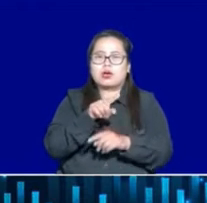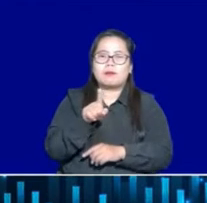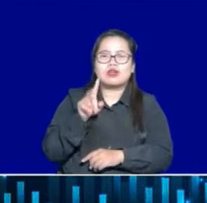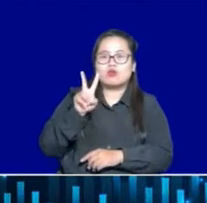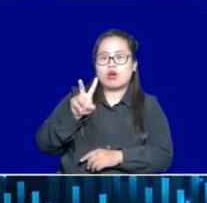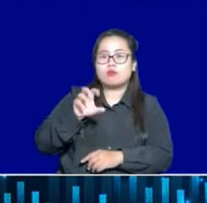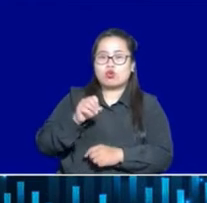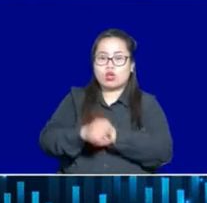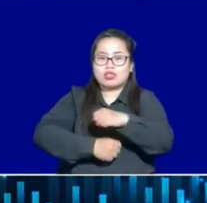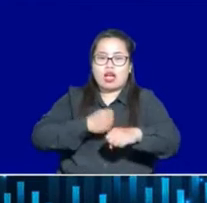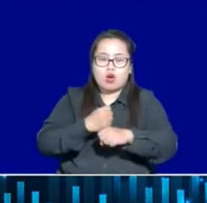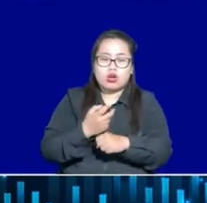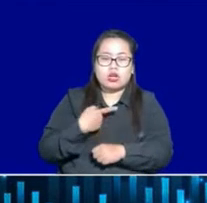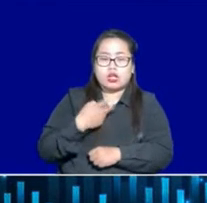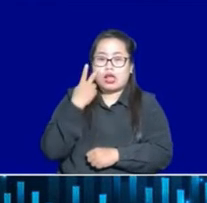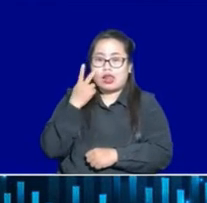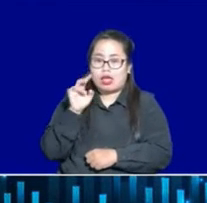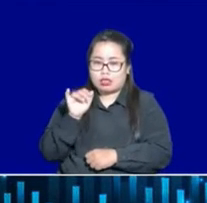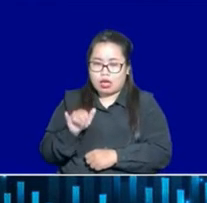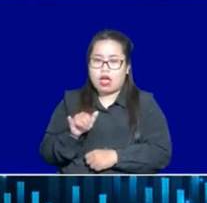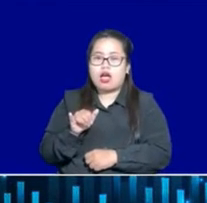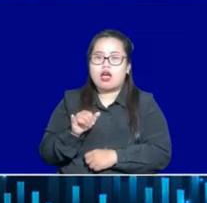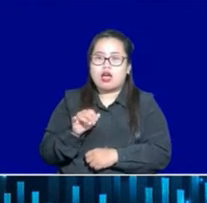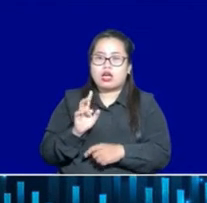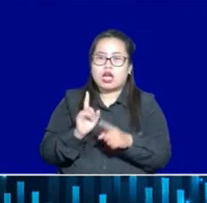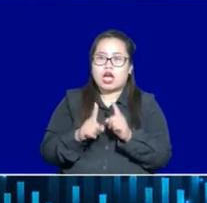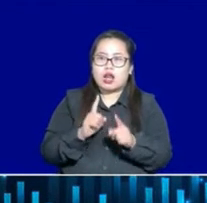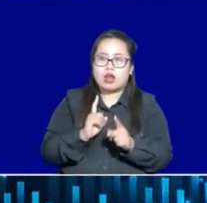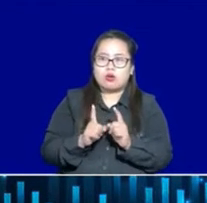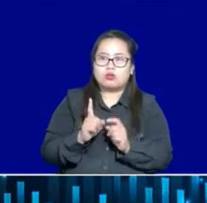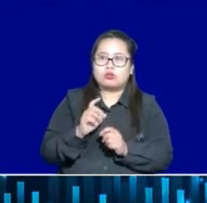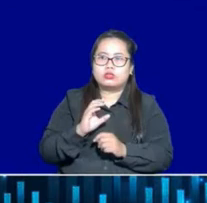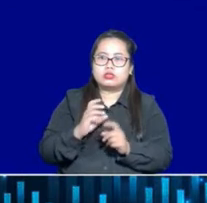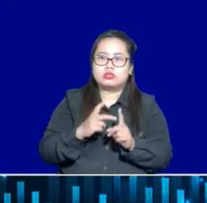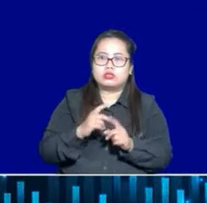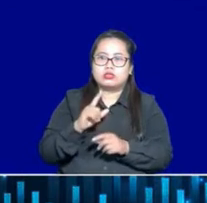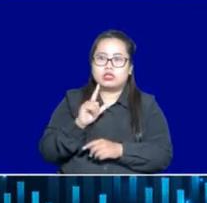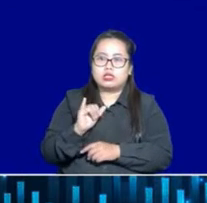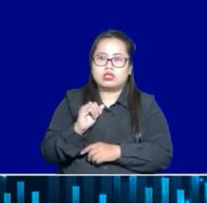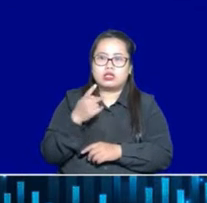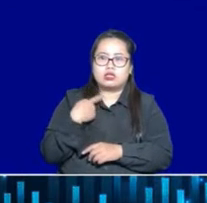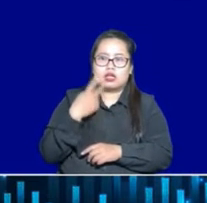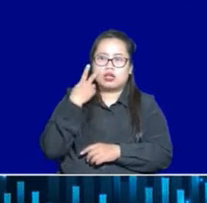Bahkan kita juga lihat Chile misalnya bisa juga 14 tahun.